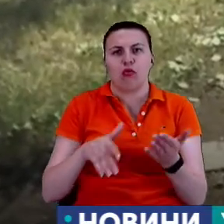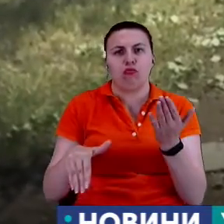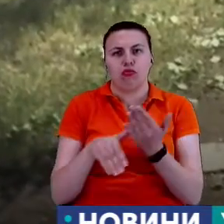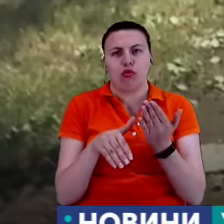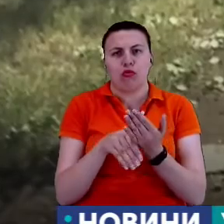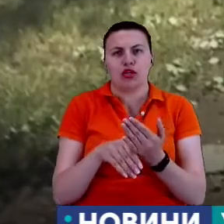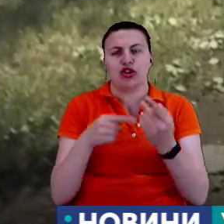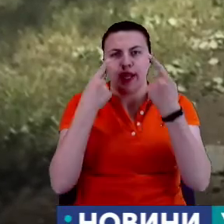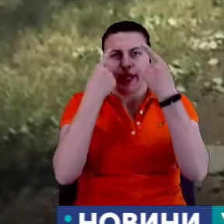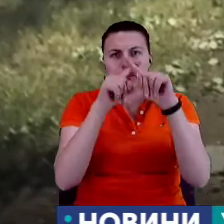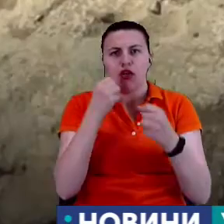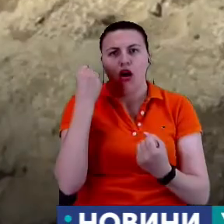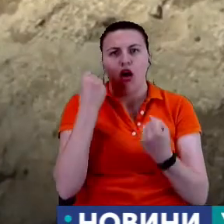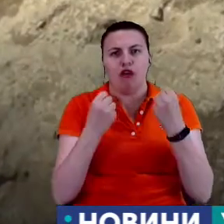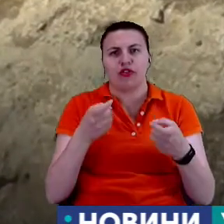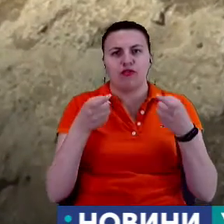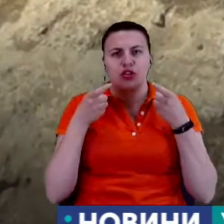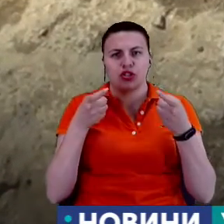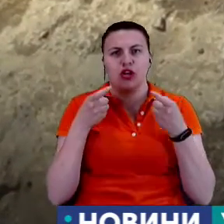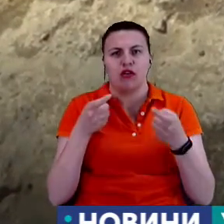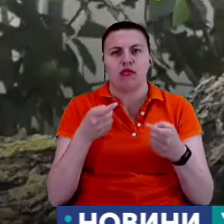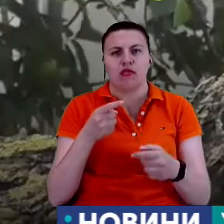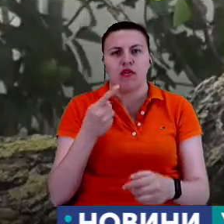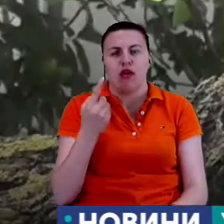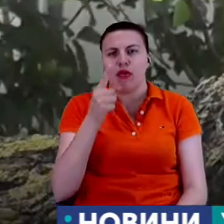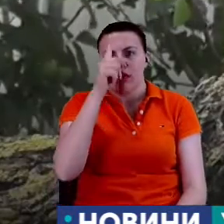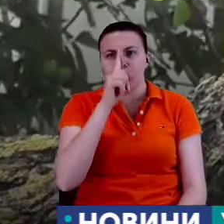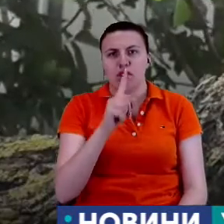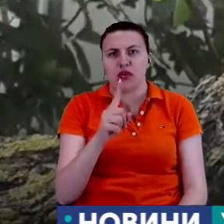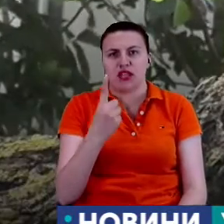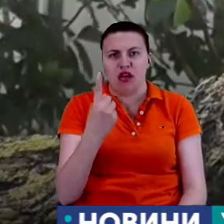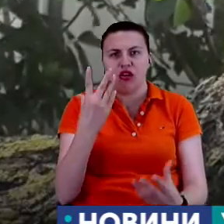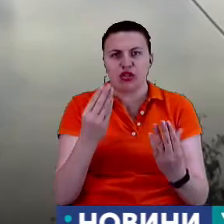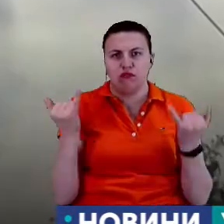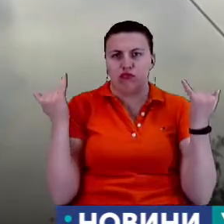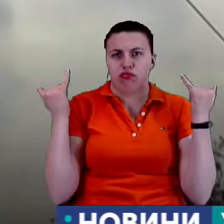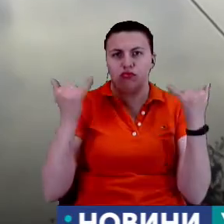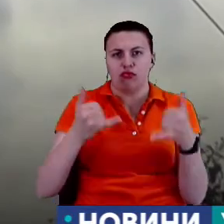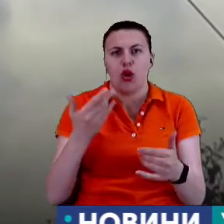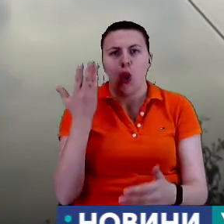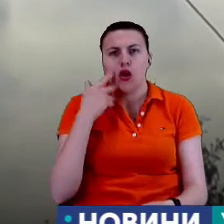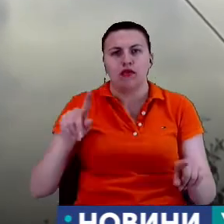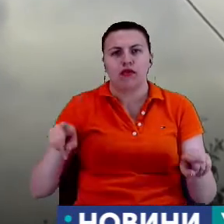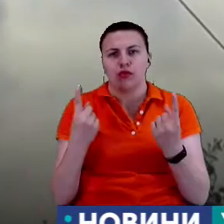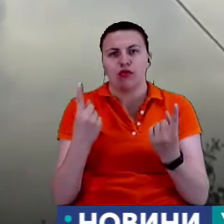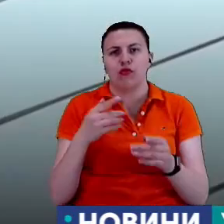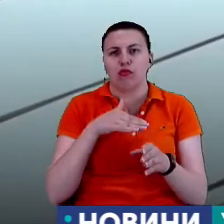Когута, за годину зливи у Маріуполі випала місячна норма опадів. Коли відновлять електропостачання повністю,